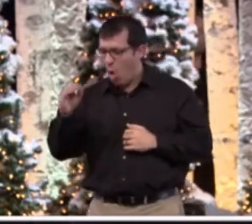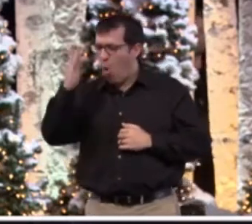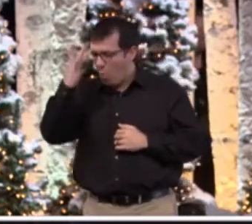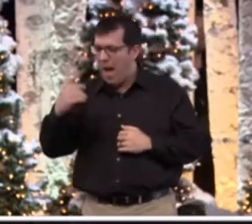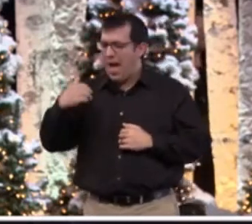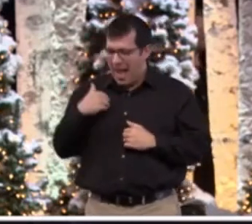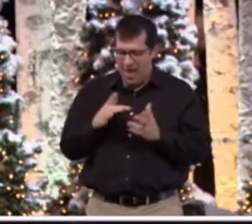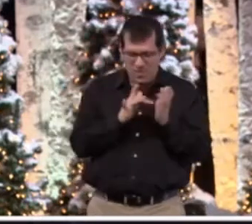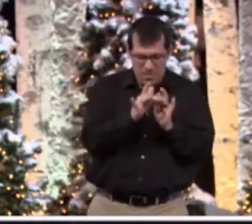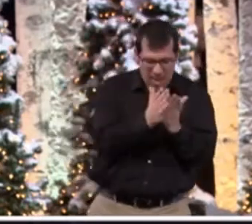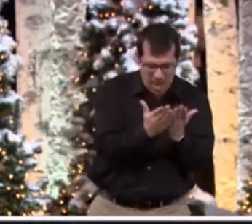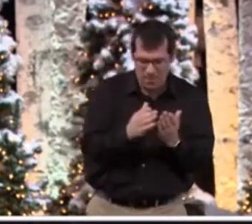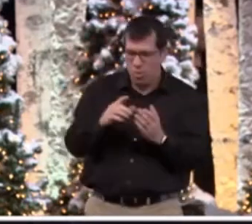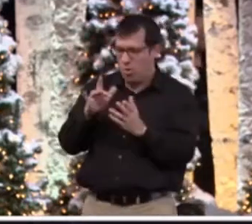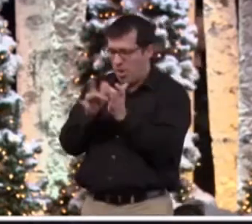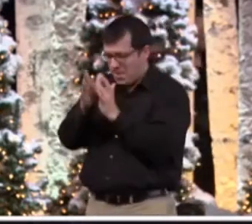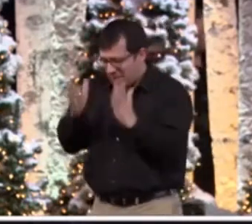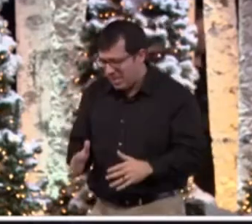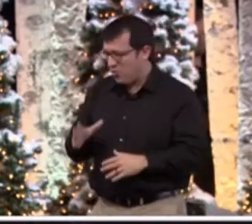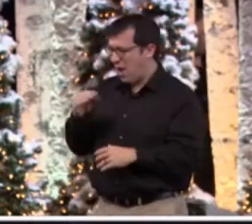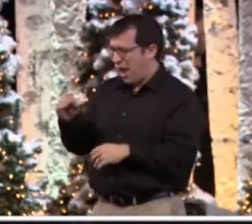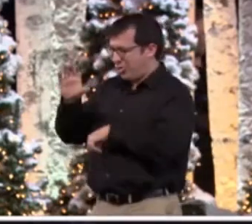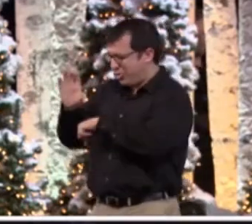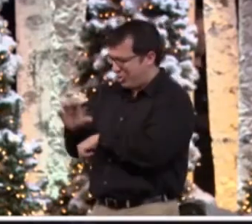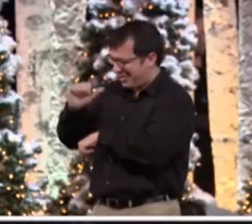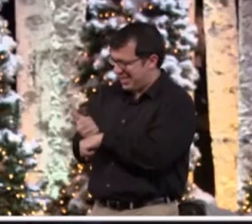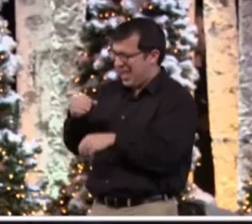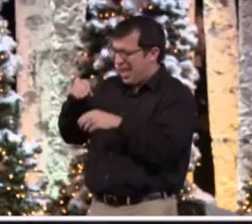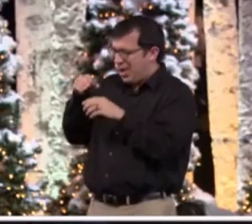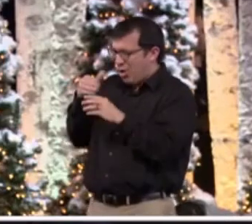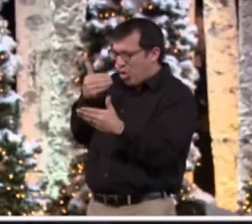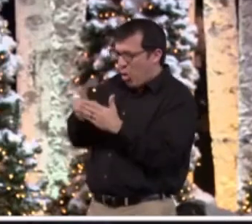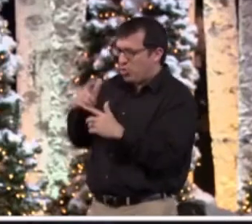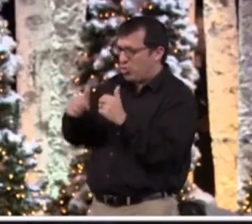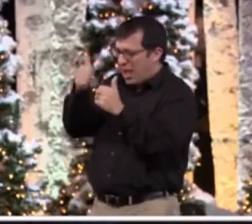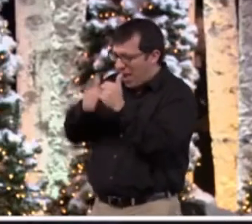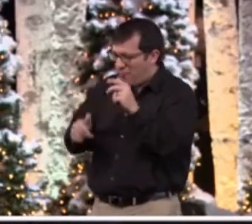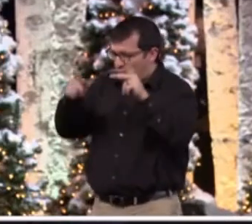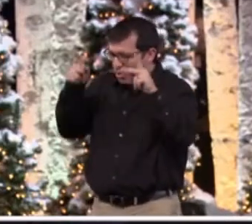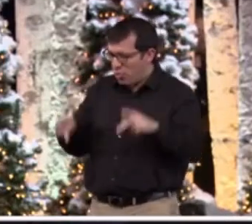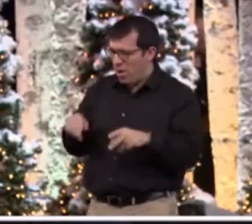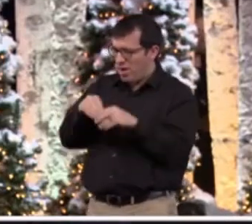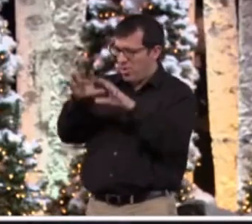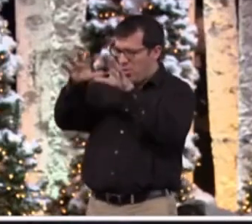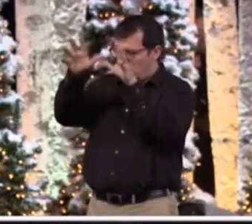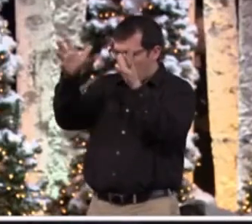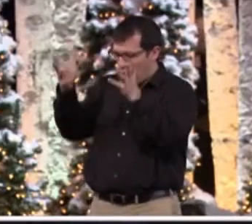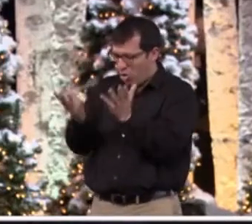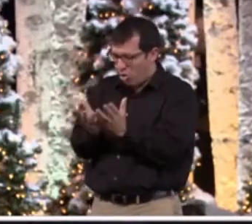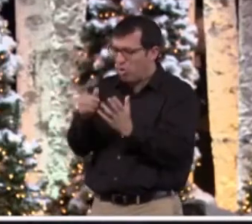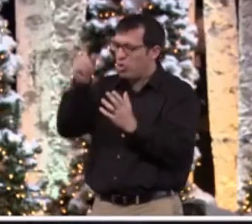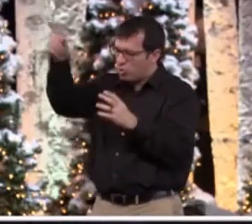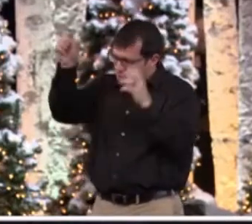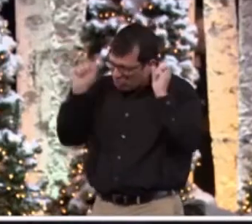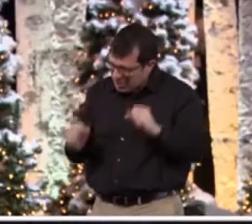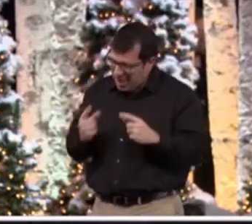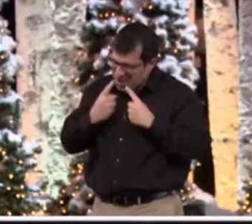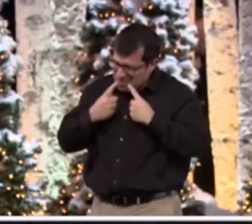दूरीमा ख्रिस्टको एक शरीरमा एक बाइबल र एक विश्वासी हुन सकोस्। यो कुरा हुन